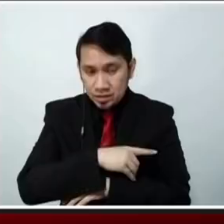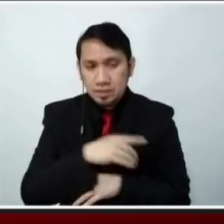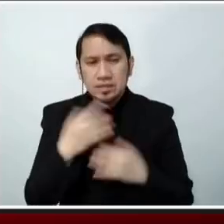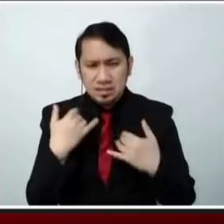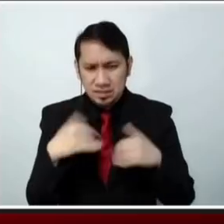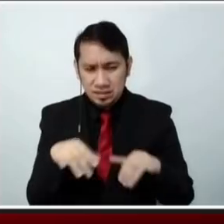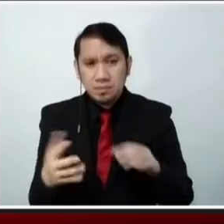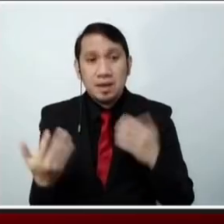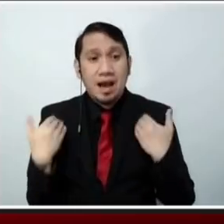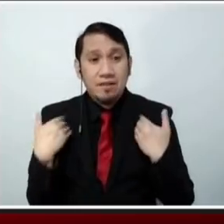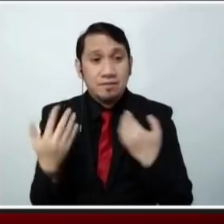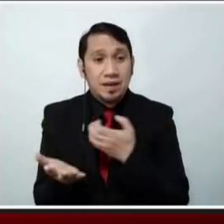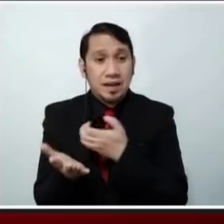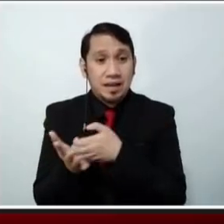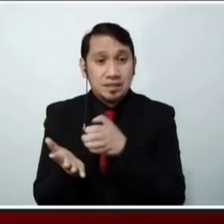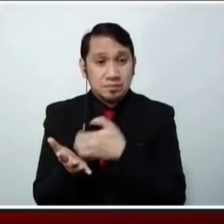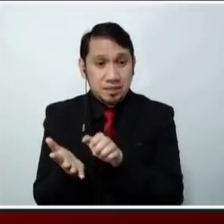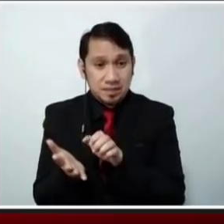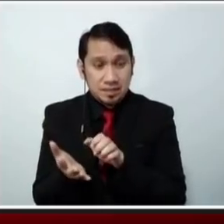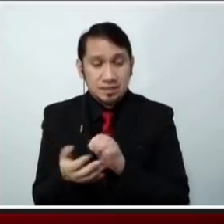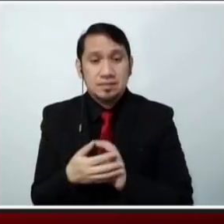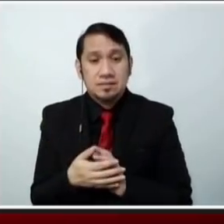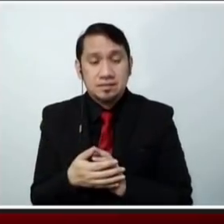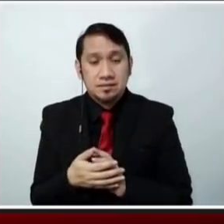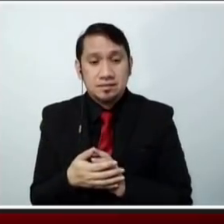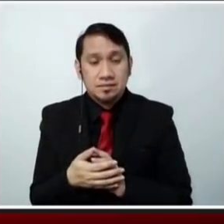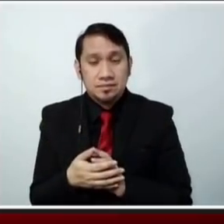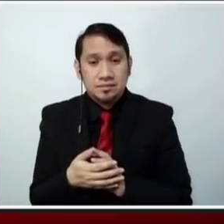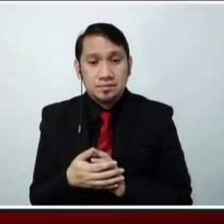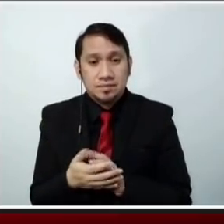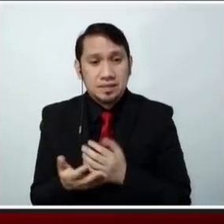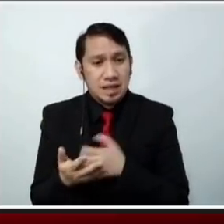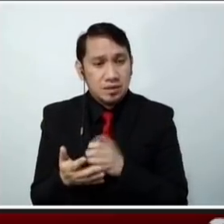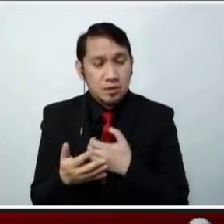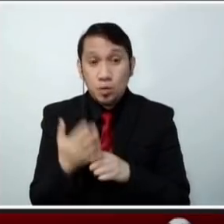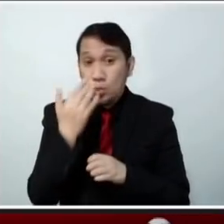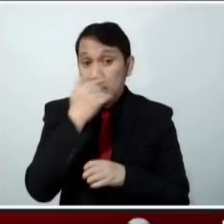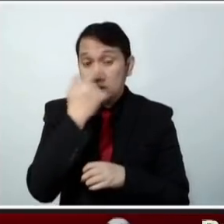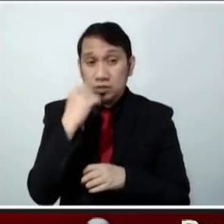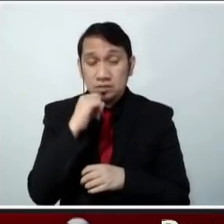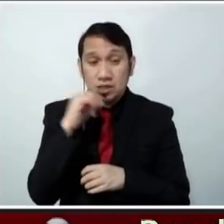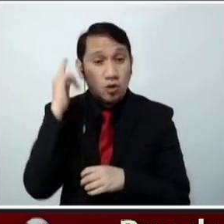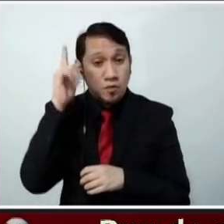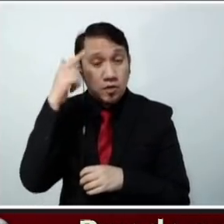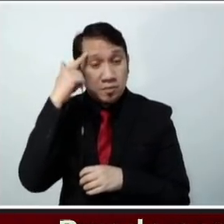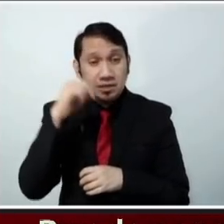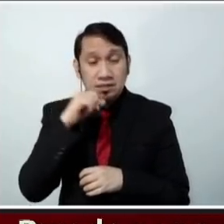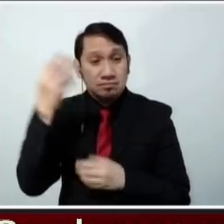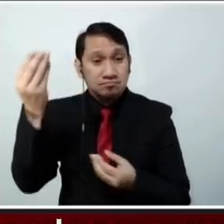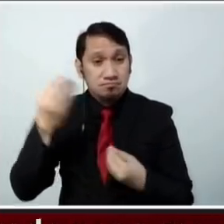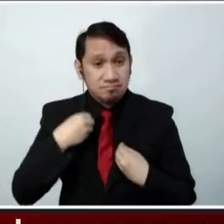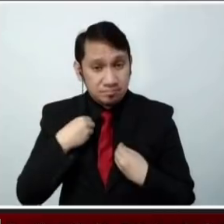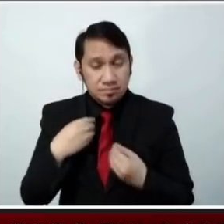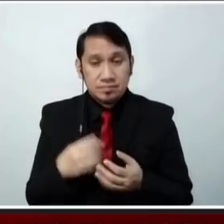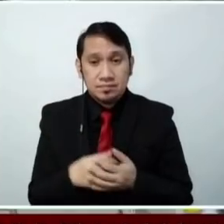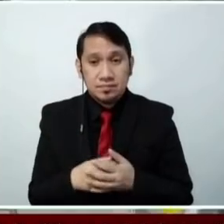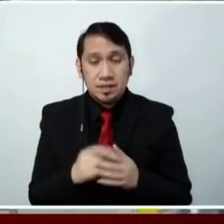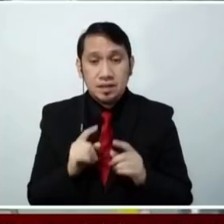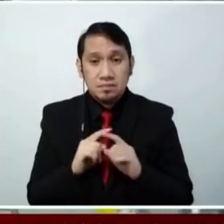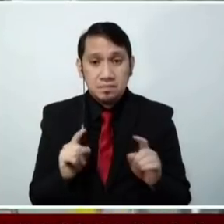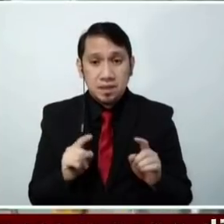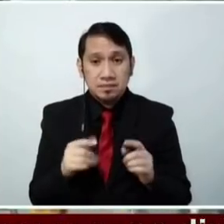yan kasi hindi provided ng government yung ano. May mga facilities pero magbabayad ka pa rin per